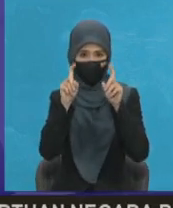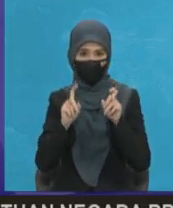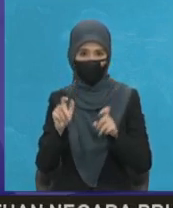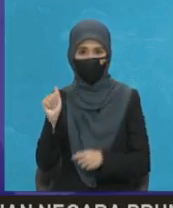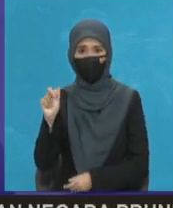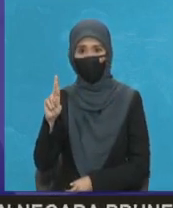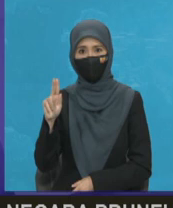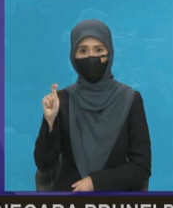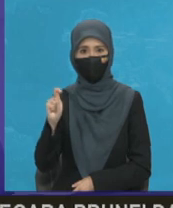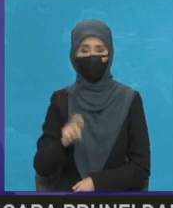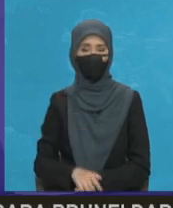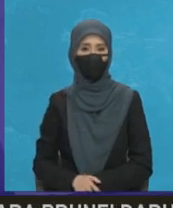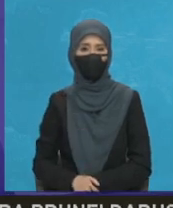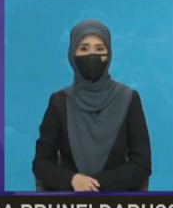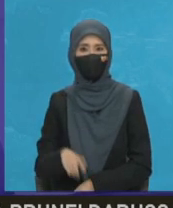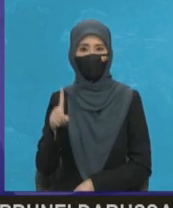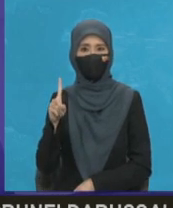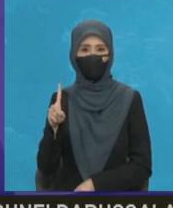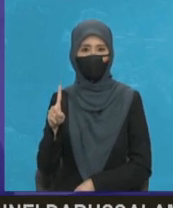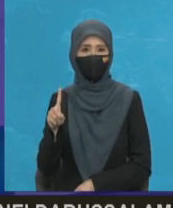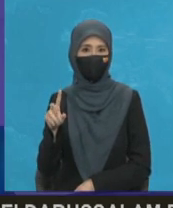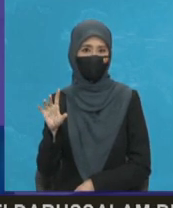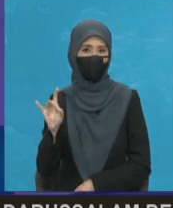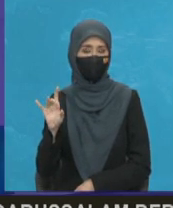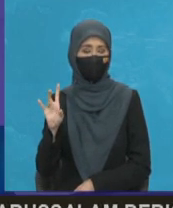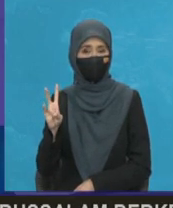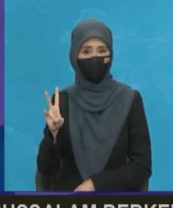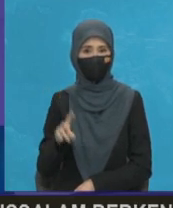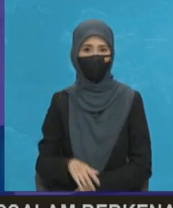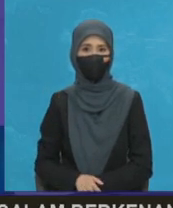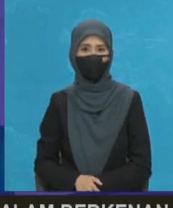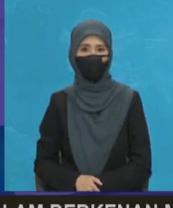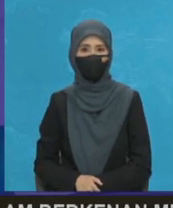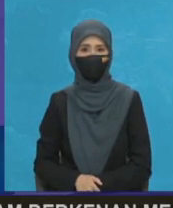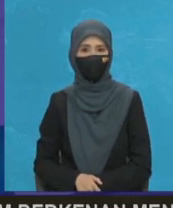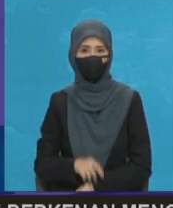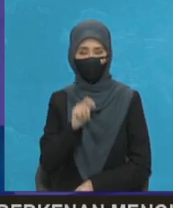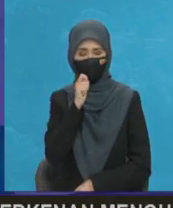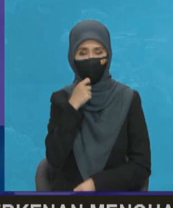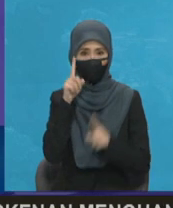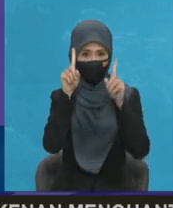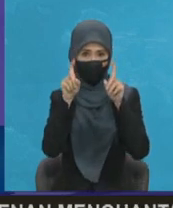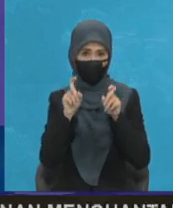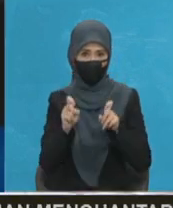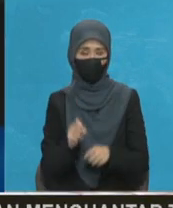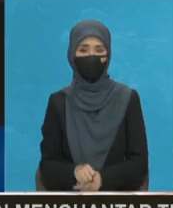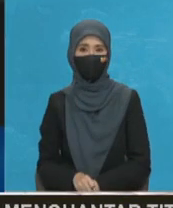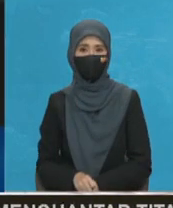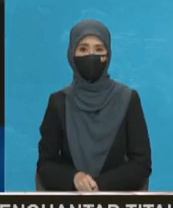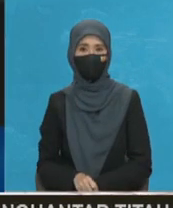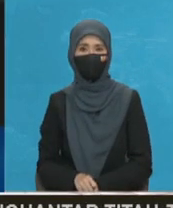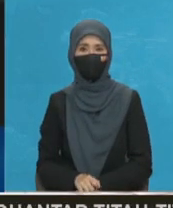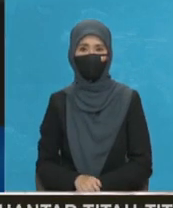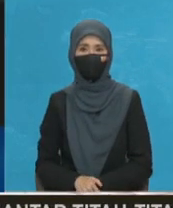mereka 187 adalah dari hasil 2045 ujian mah Melati pesiar yang telah dilakukan